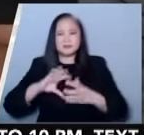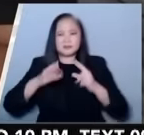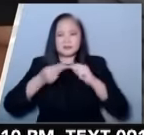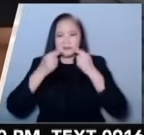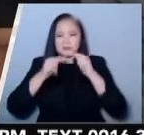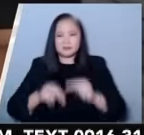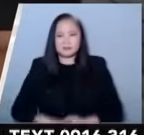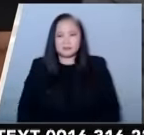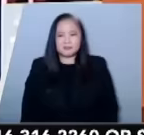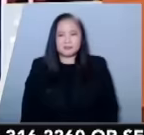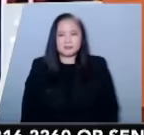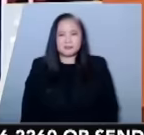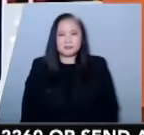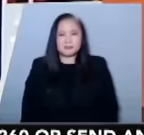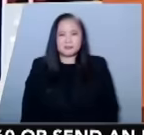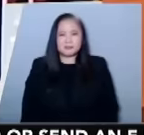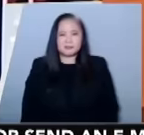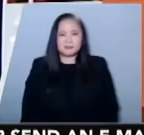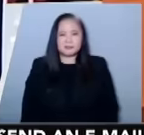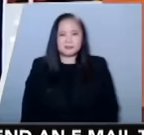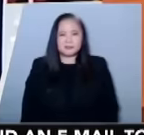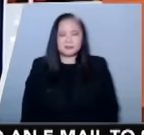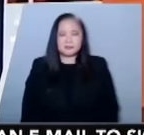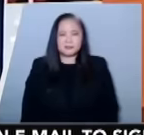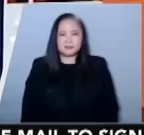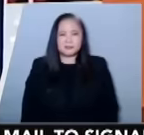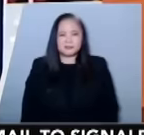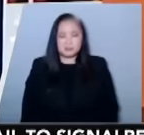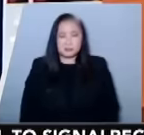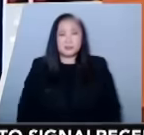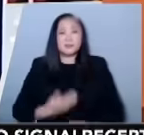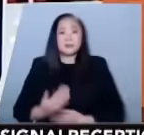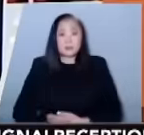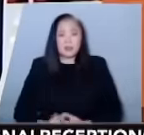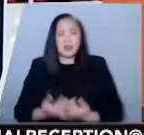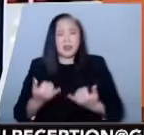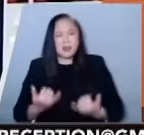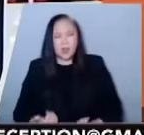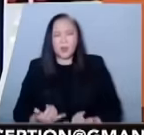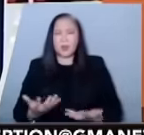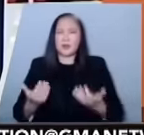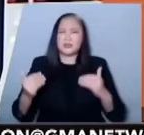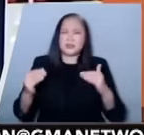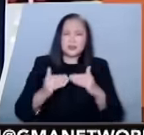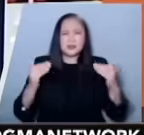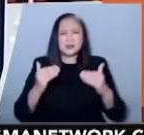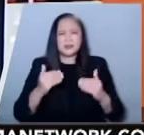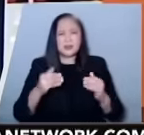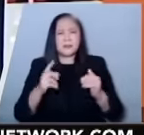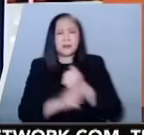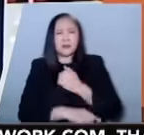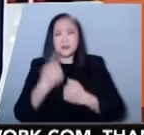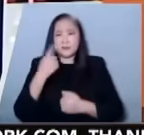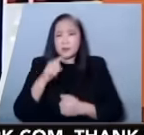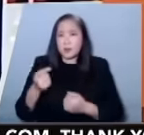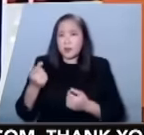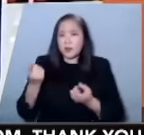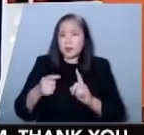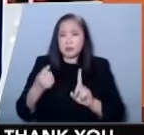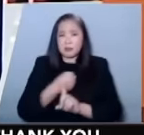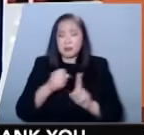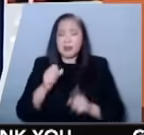Integrated News. Justice for Kilua ang panawagan ng maraming netizens kasunod ng viral video ng isang asong